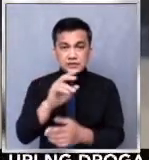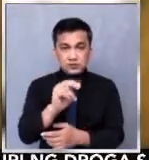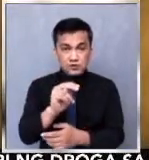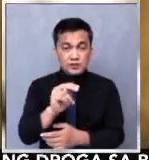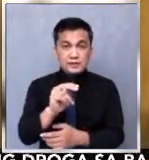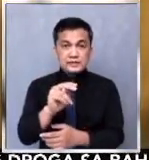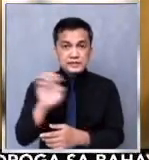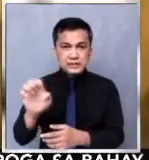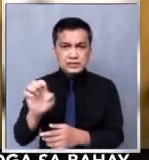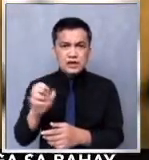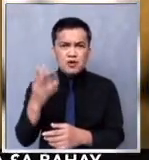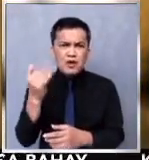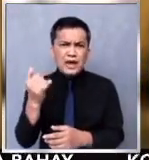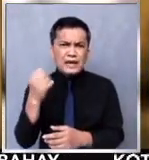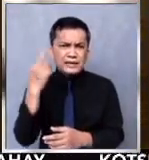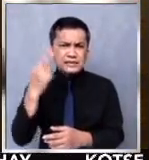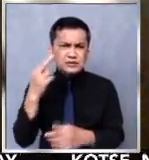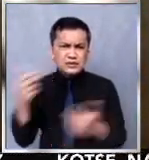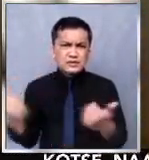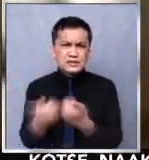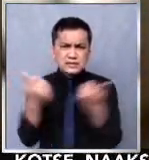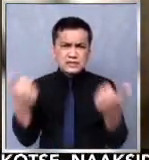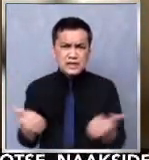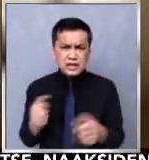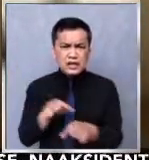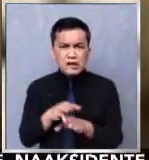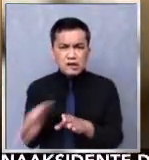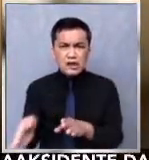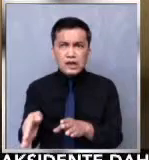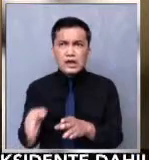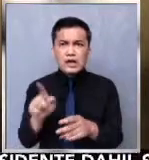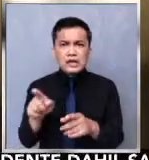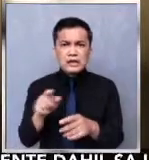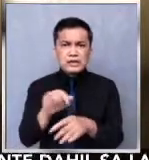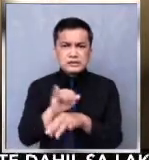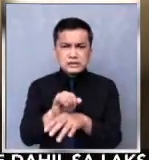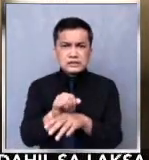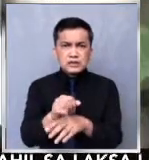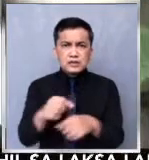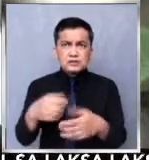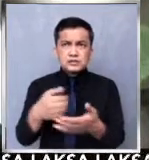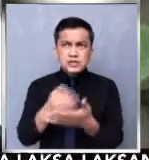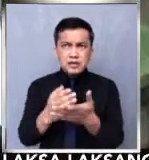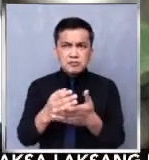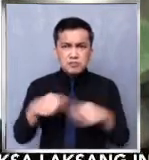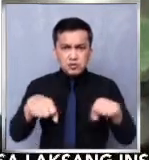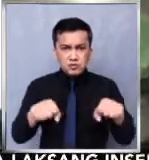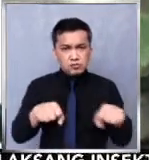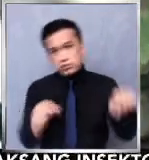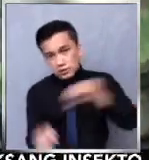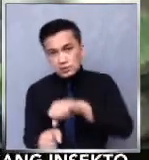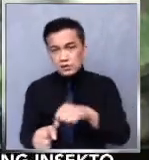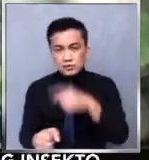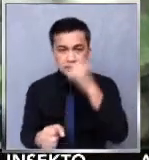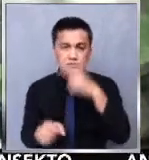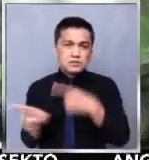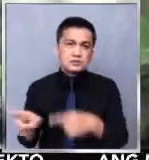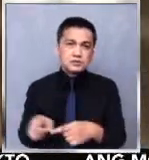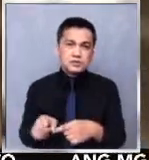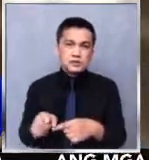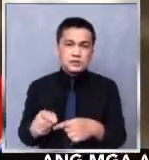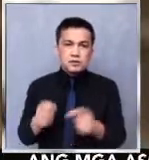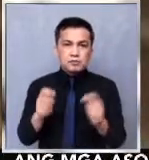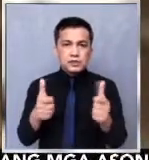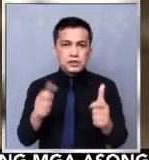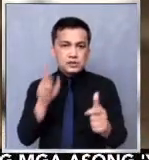tinatawag na alitangya ng mga taga Nueva Ecija. May mga motor pa nga bumagsak dahil din sa mga ito. Bigla na lang pong nag-slide yung ano ko, yung likuran